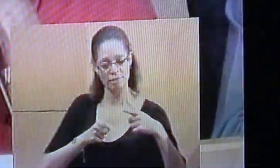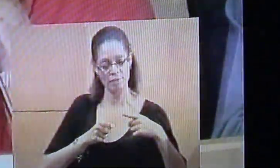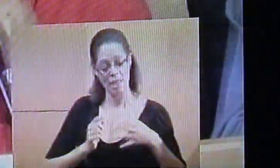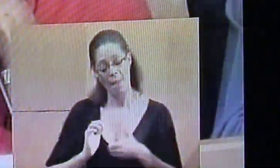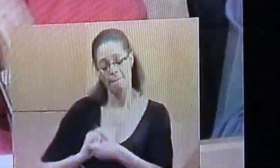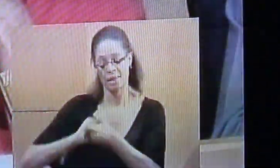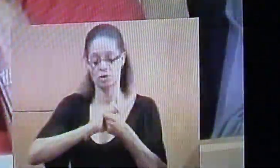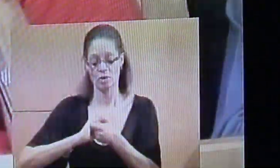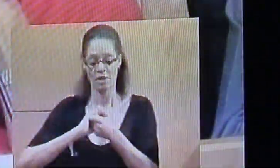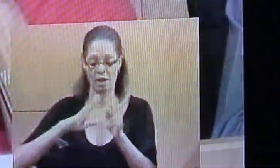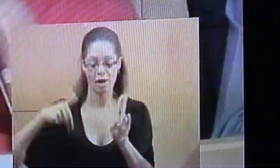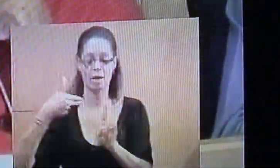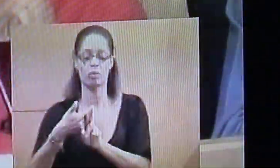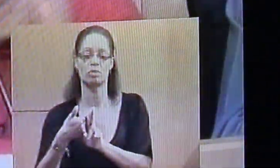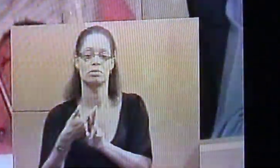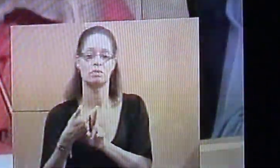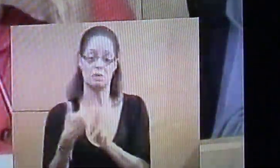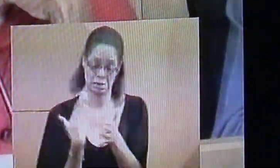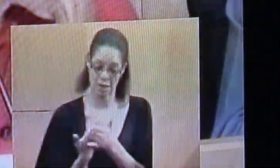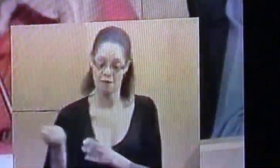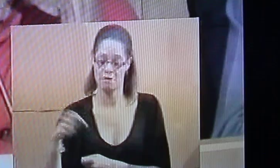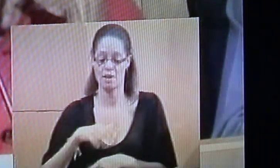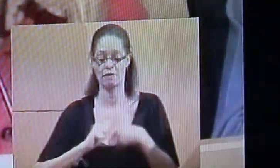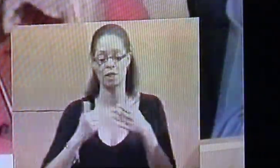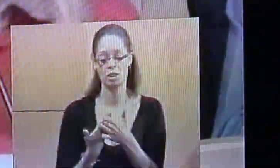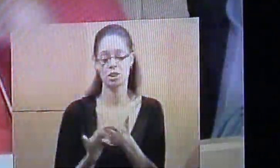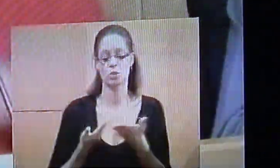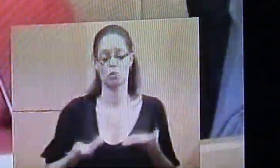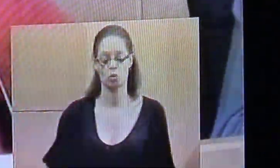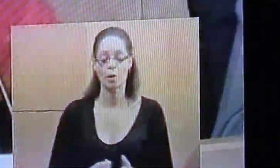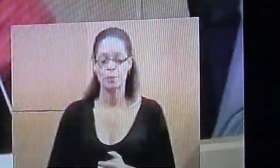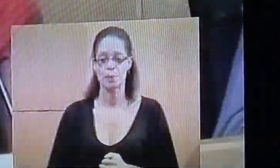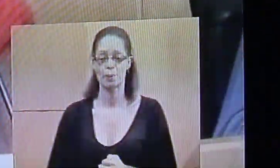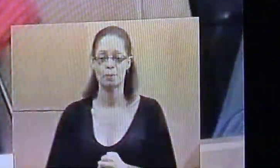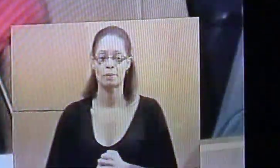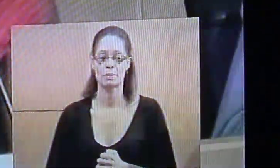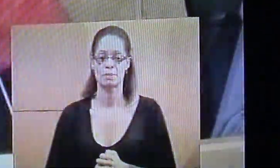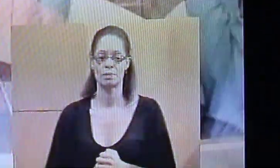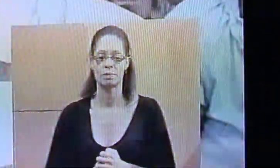patriote, qu'à répondre. Et c'est ça que nous venons faire ici, je dis. Pas de problème.